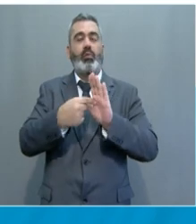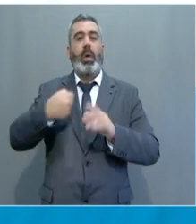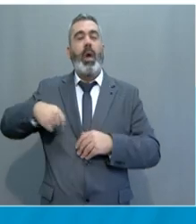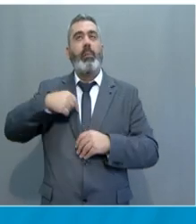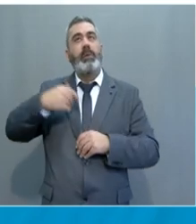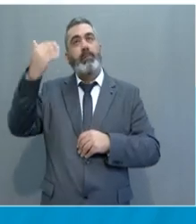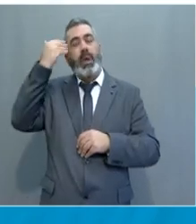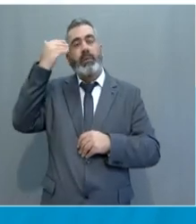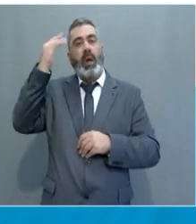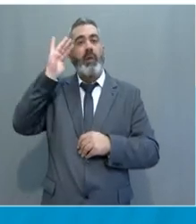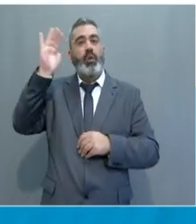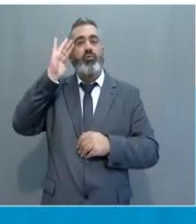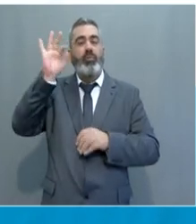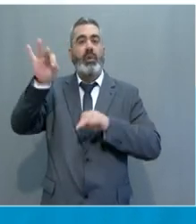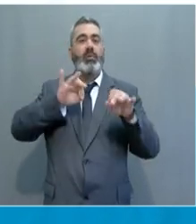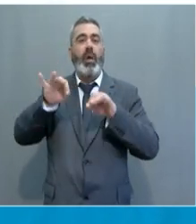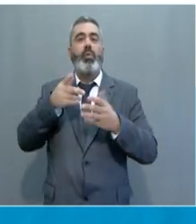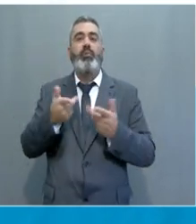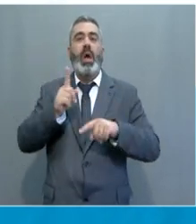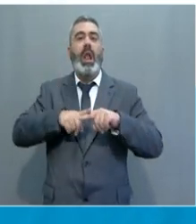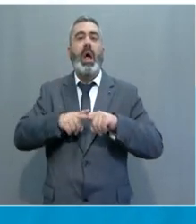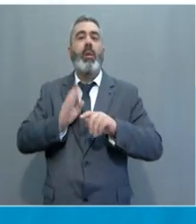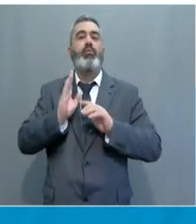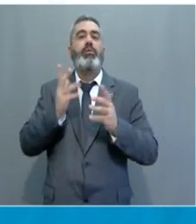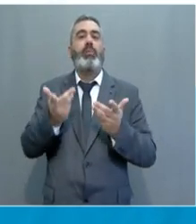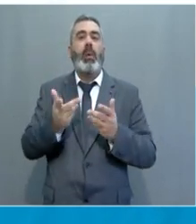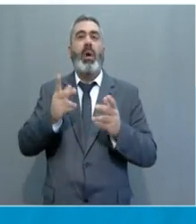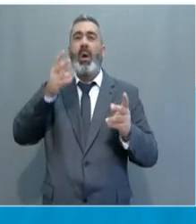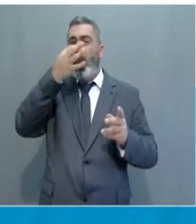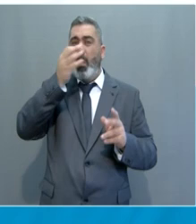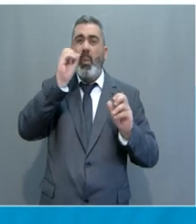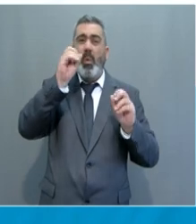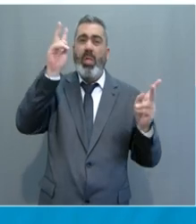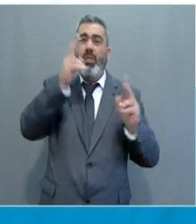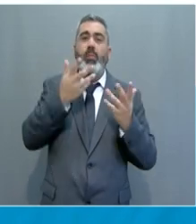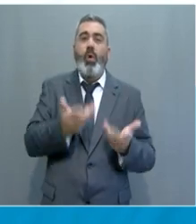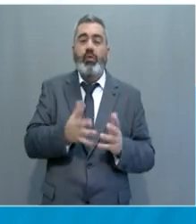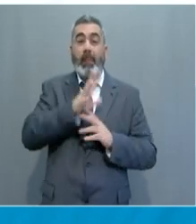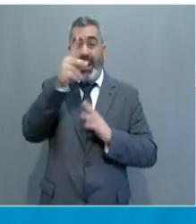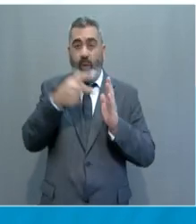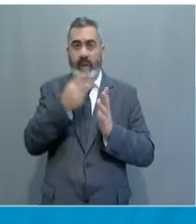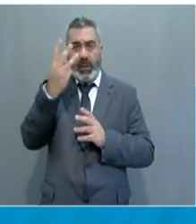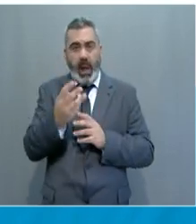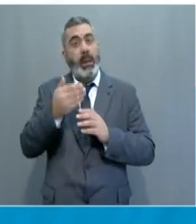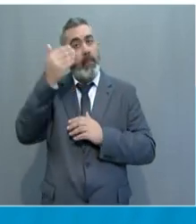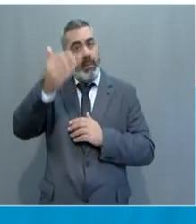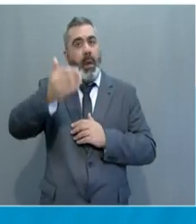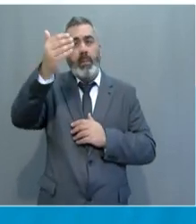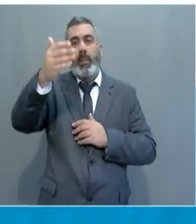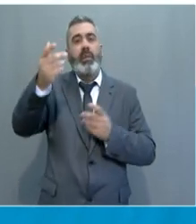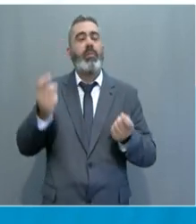αντιλαμβανόμαστε αυτήν την πορεία της μείωσης των εκπομπών μας, όχι μόνο μέχρι το 2030, αλλά και μετά, και κυρίως ποιες